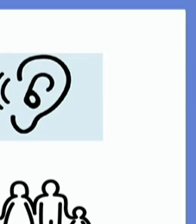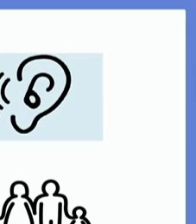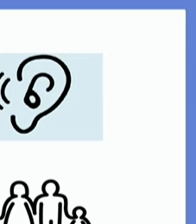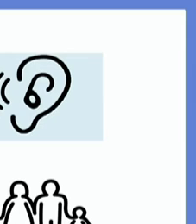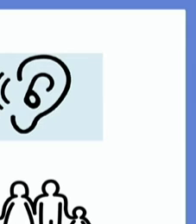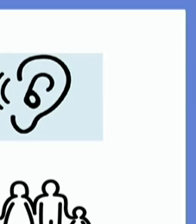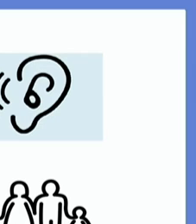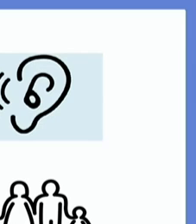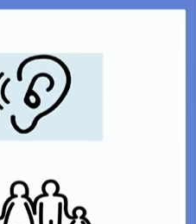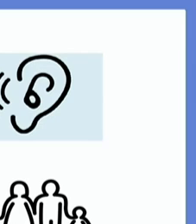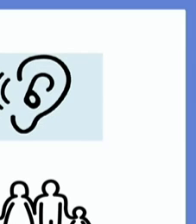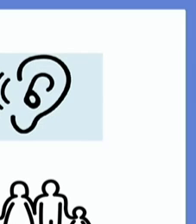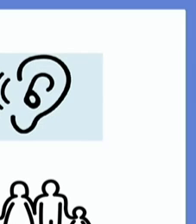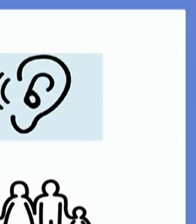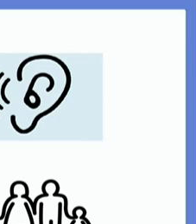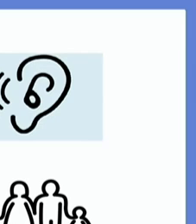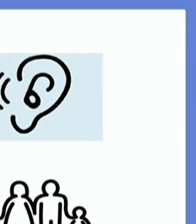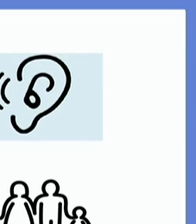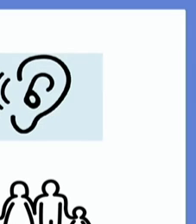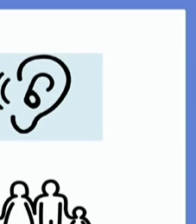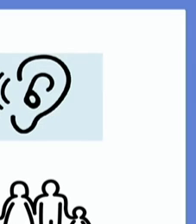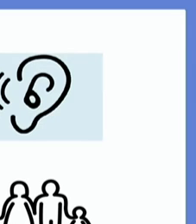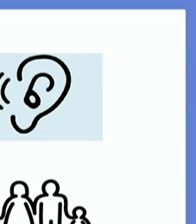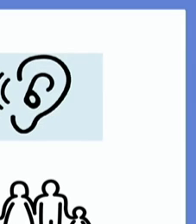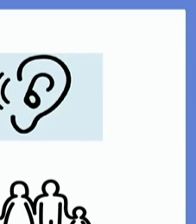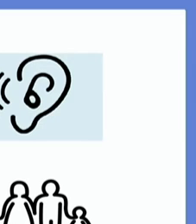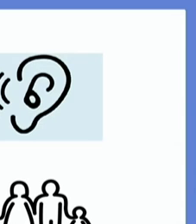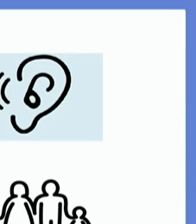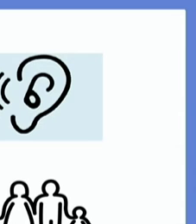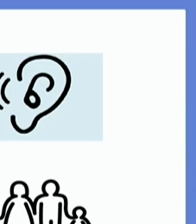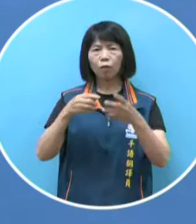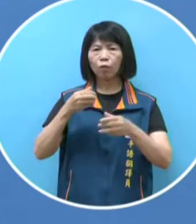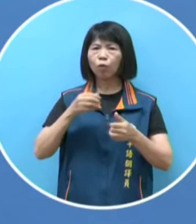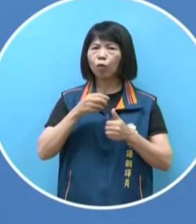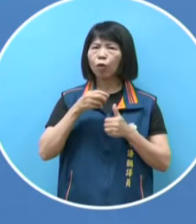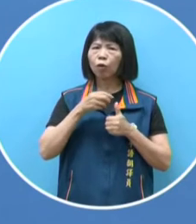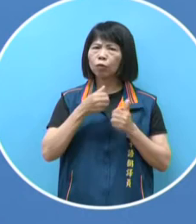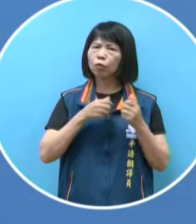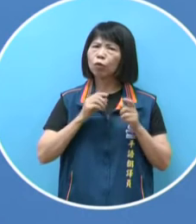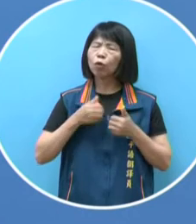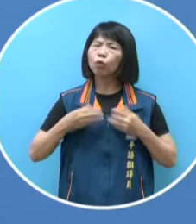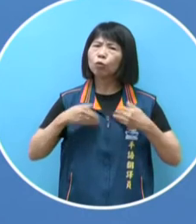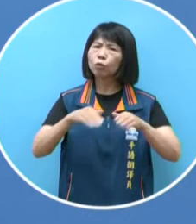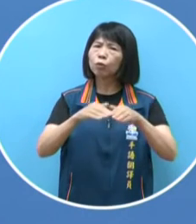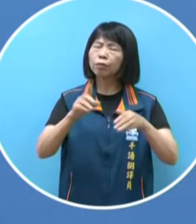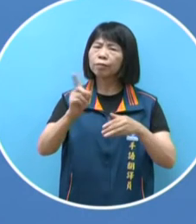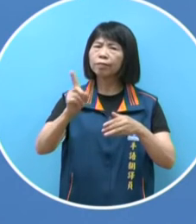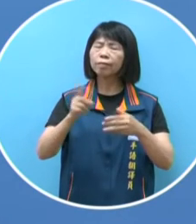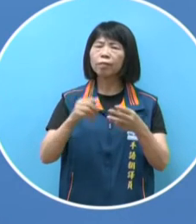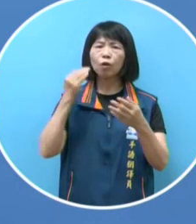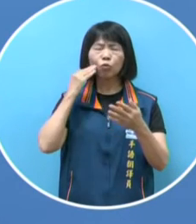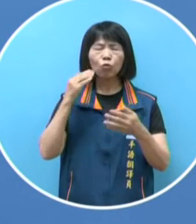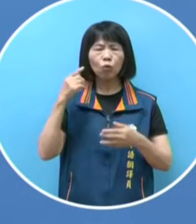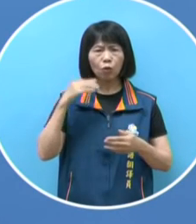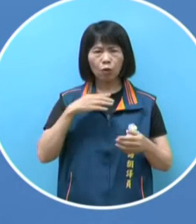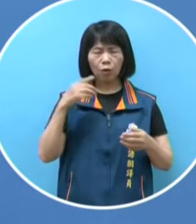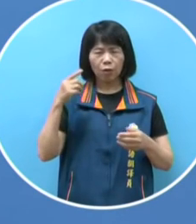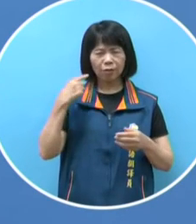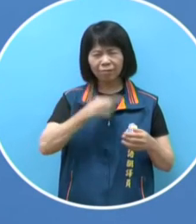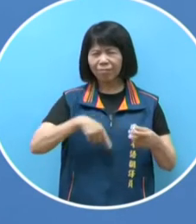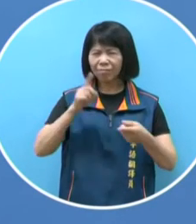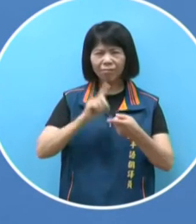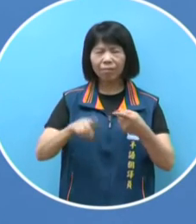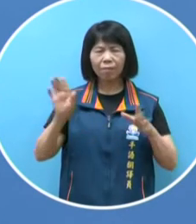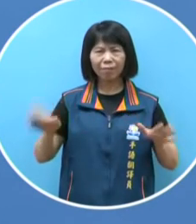怀48个小时哈。那第三个是三送，好，三送什么送呢？就是如果有不舒服，就要立